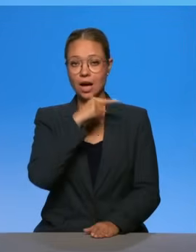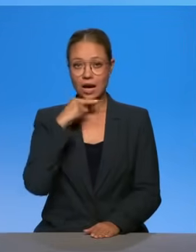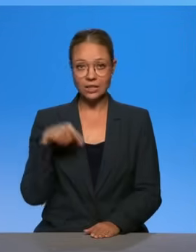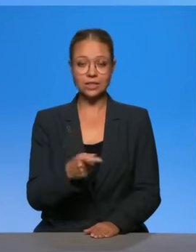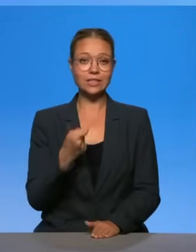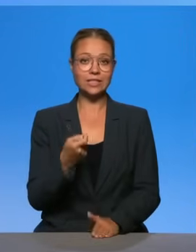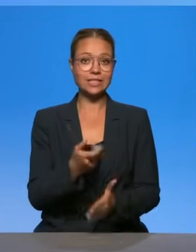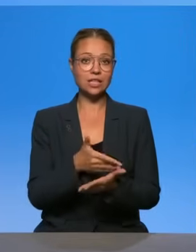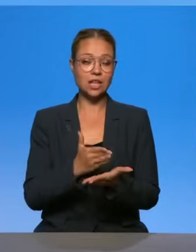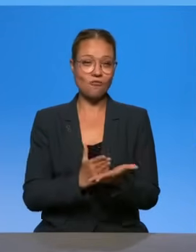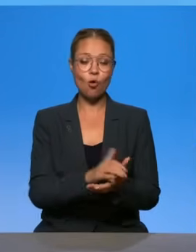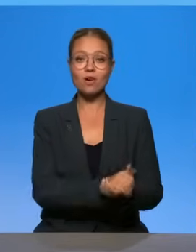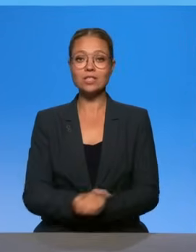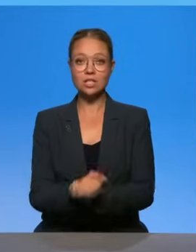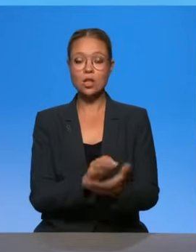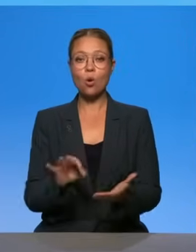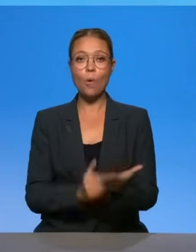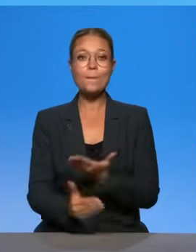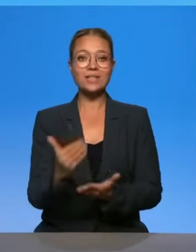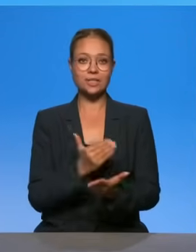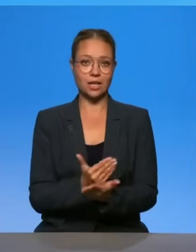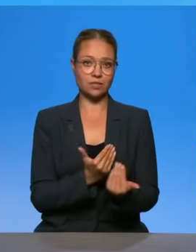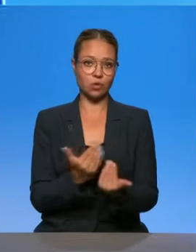Злачевского о последствиях майских заморозков.